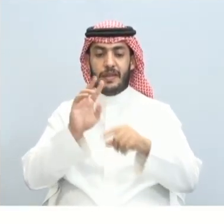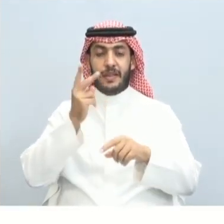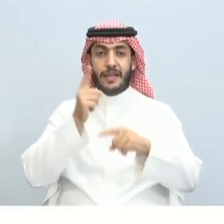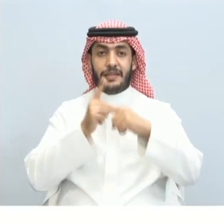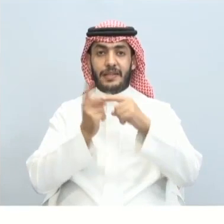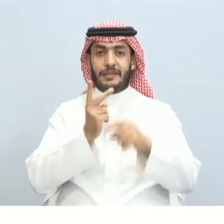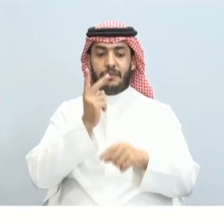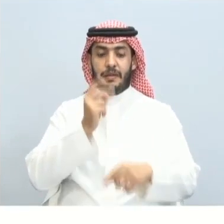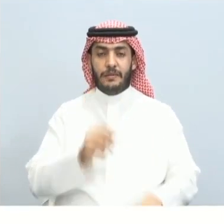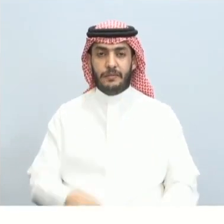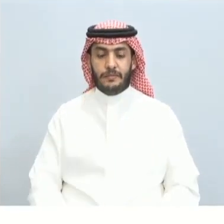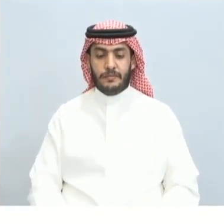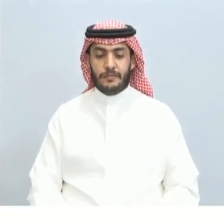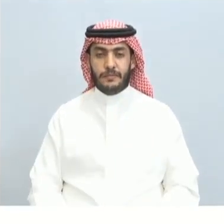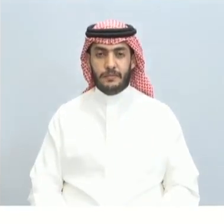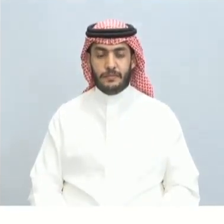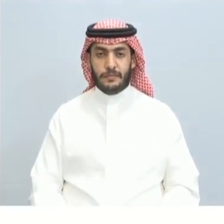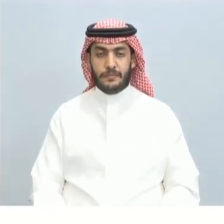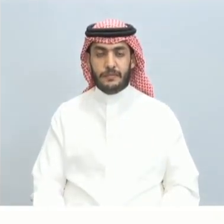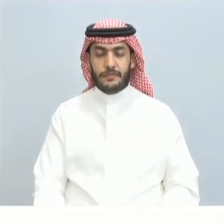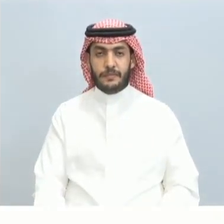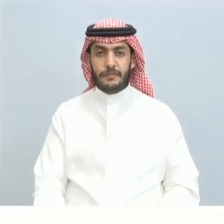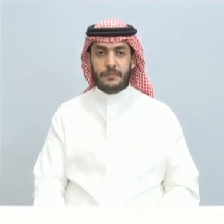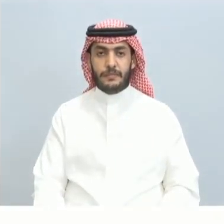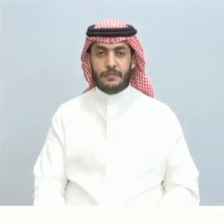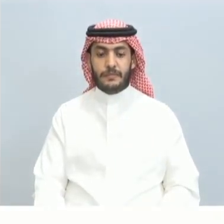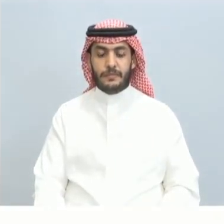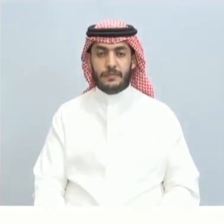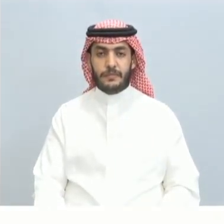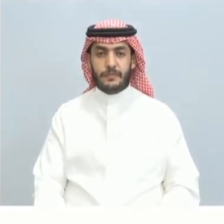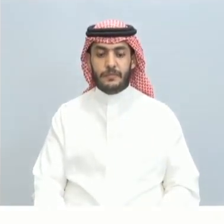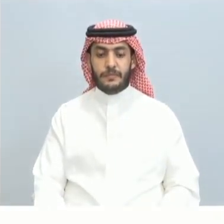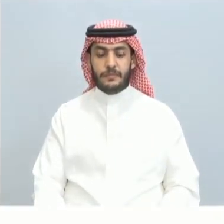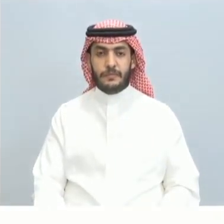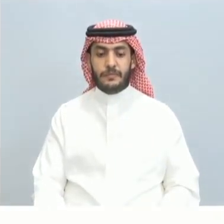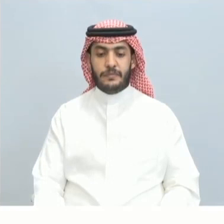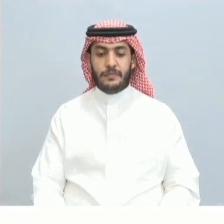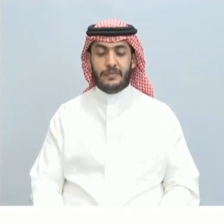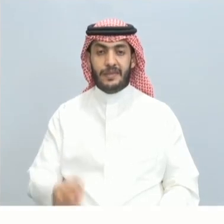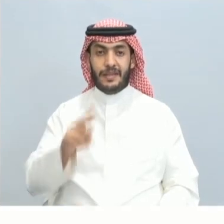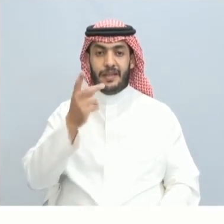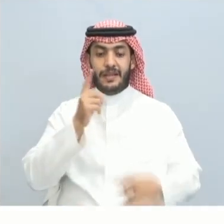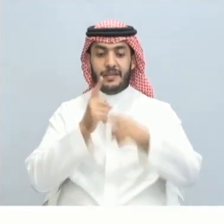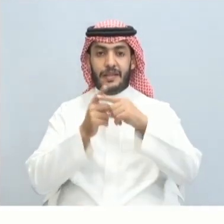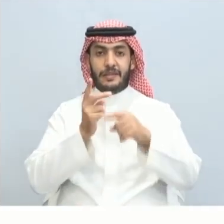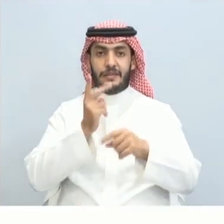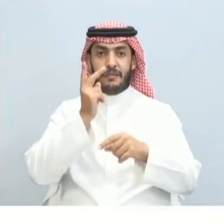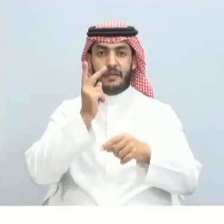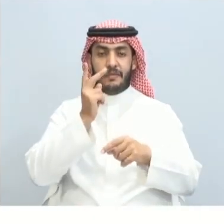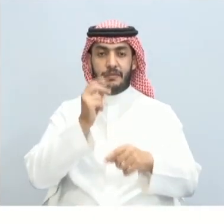زائد سبعه لنجمع 12 زائد سبعه ما هنا حاصل هذا الجمع 12 زائد سبعه